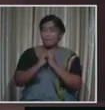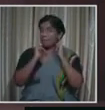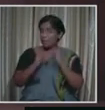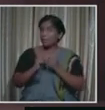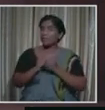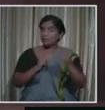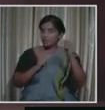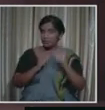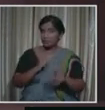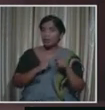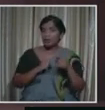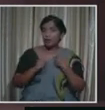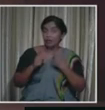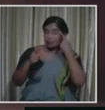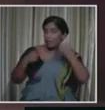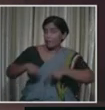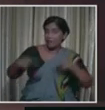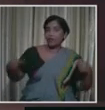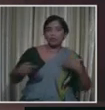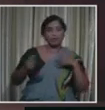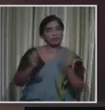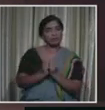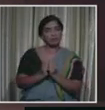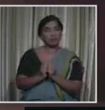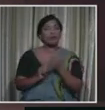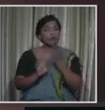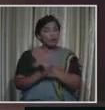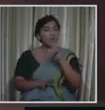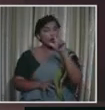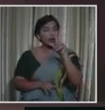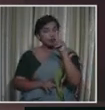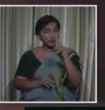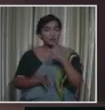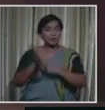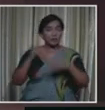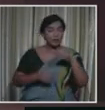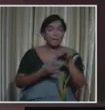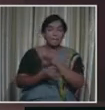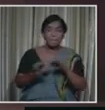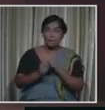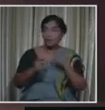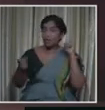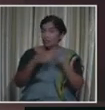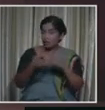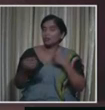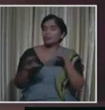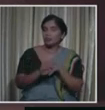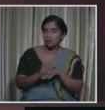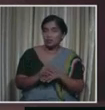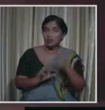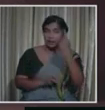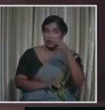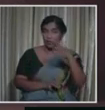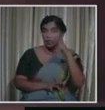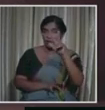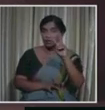ti puna. E gaman terhiwa keling hitap minis swapi. Eda asuhnya ke Sanggar Sabha metiwarne pajatan terwadi minis tarangka kerjimi swapi. Ekda samasya asuhnya